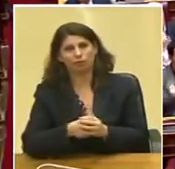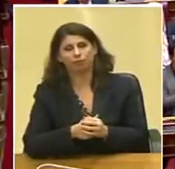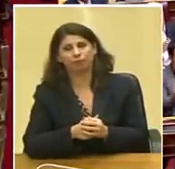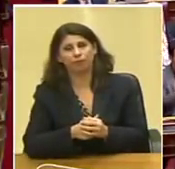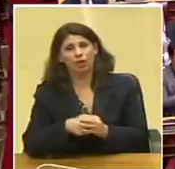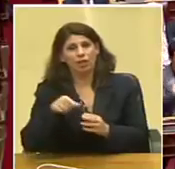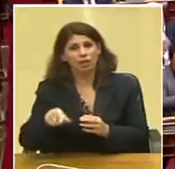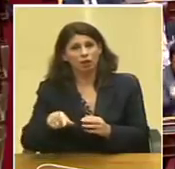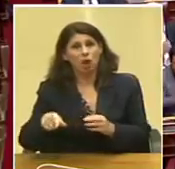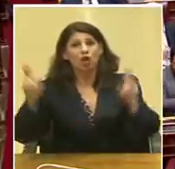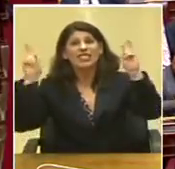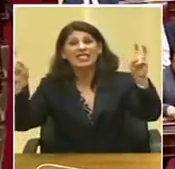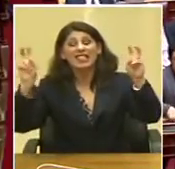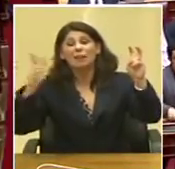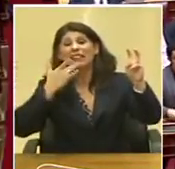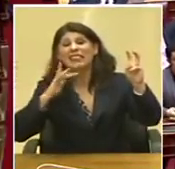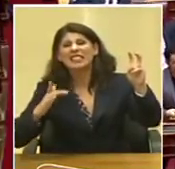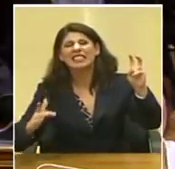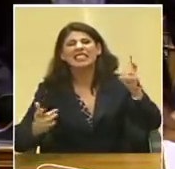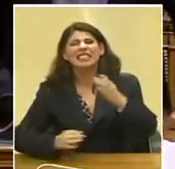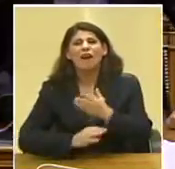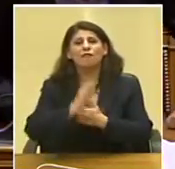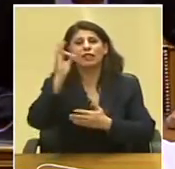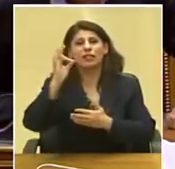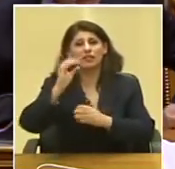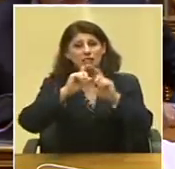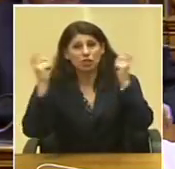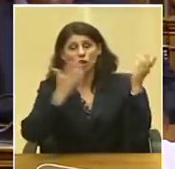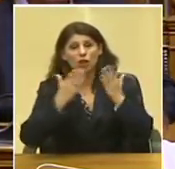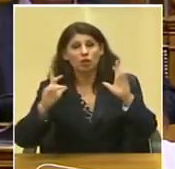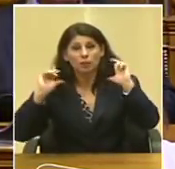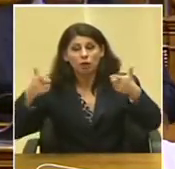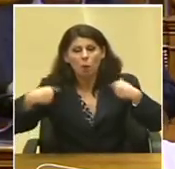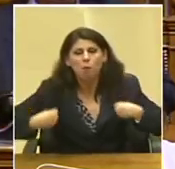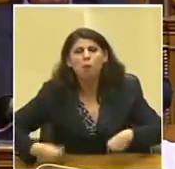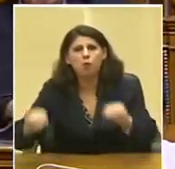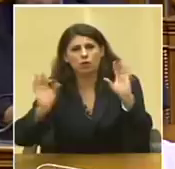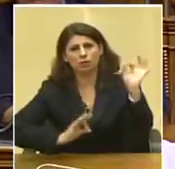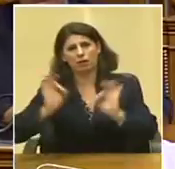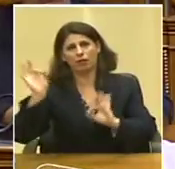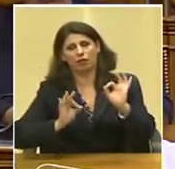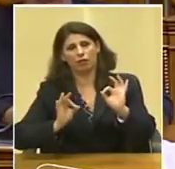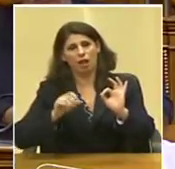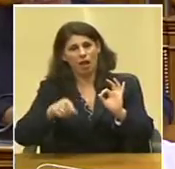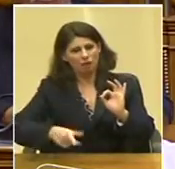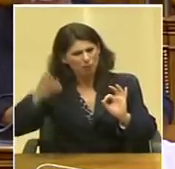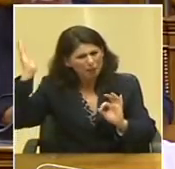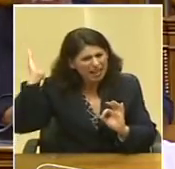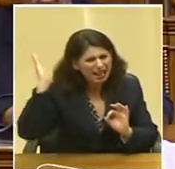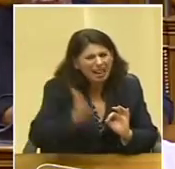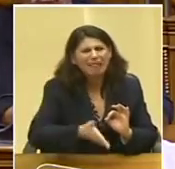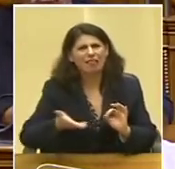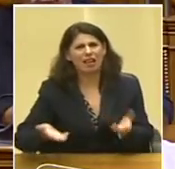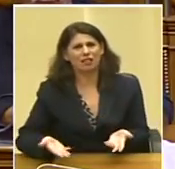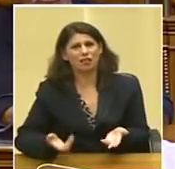το σύνθημα της Χρυσής Αυγής στα σχολεία, ότι η δημοκρατία πούλησε τη Μακεδονία. Αντί να το καταδικάσετε, το μόνο